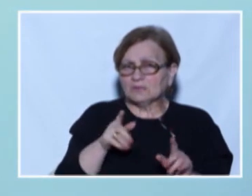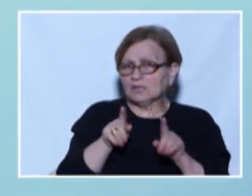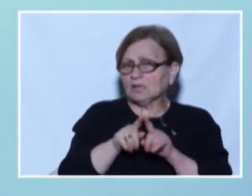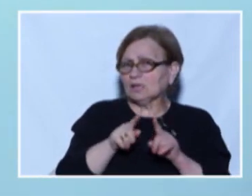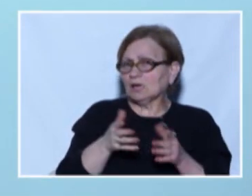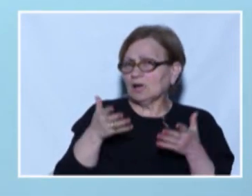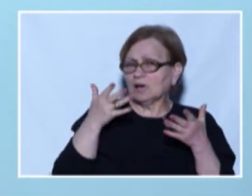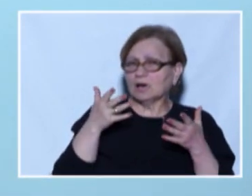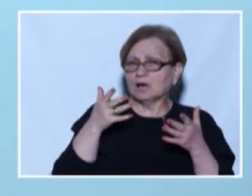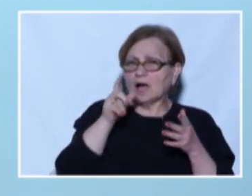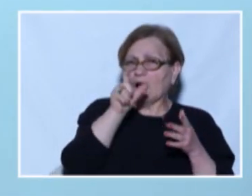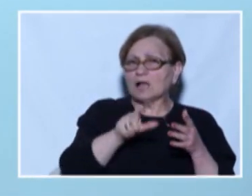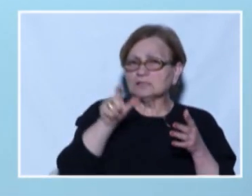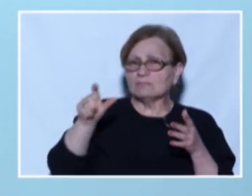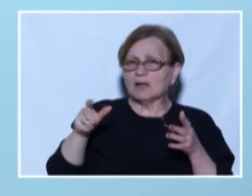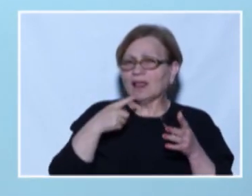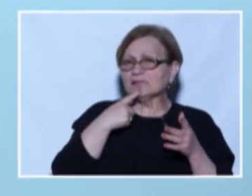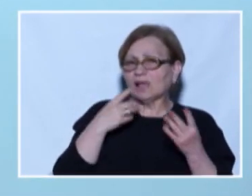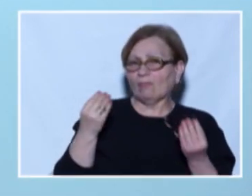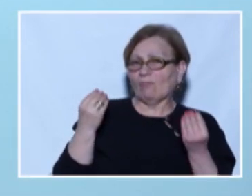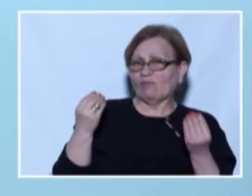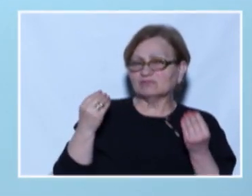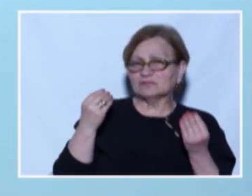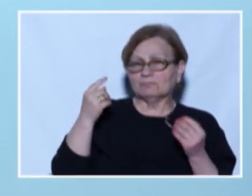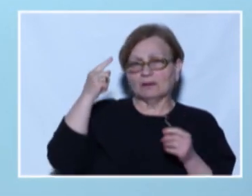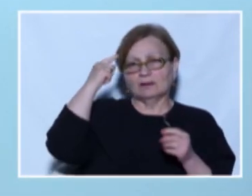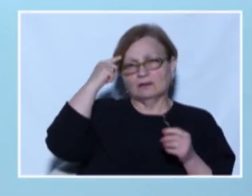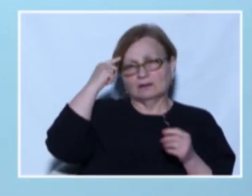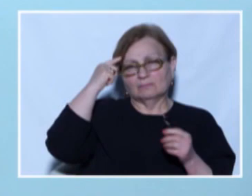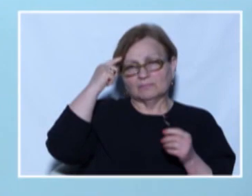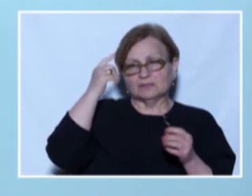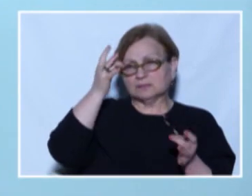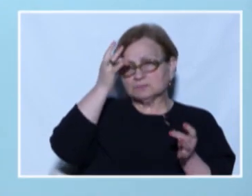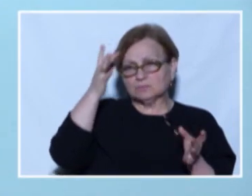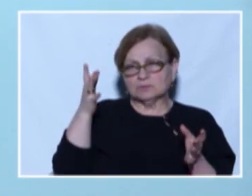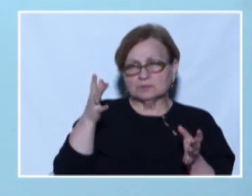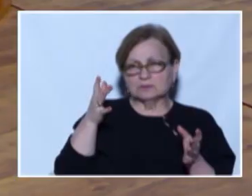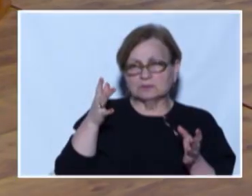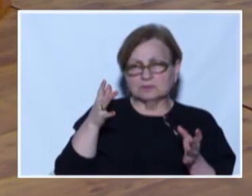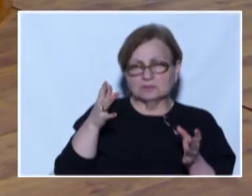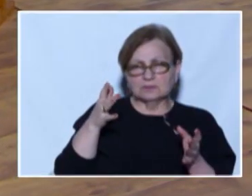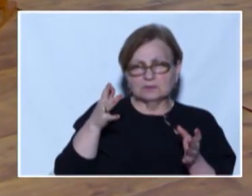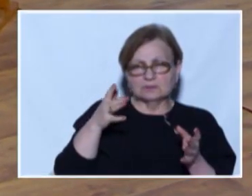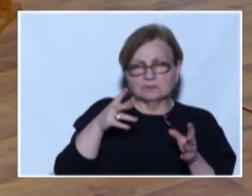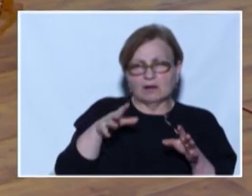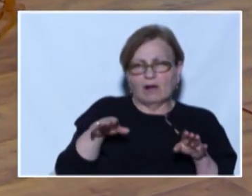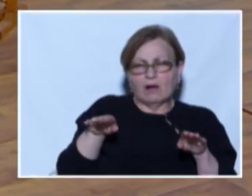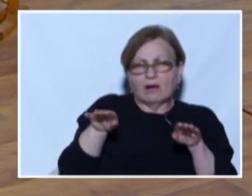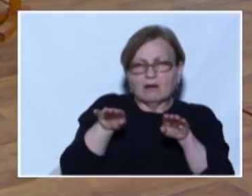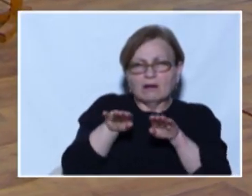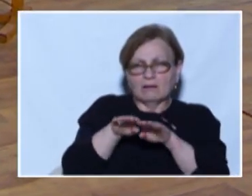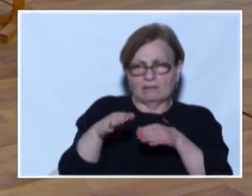რომ ადამიანთა გემოვნება და ფიქრის კულტურა არა მხოლოდ